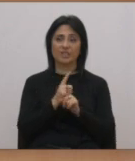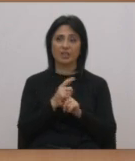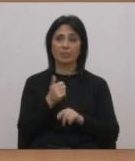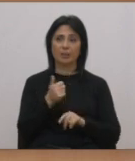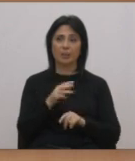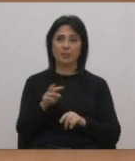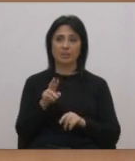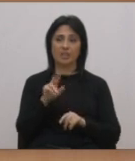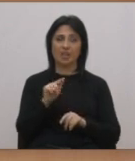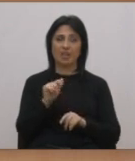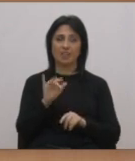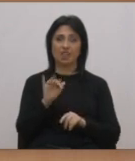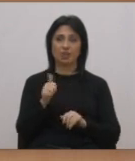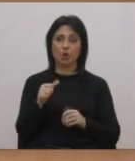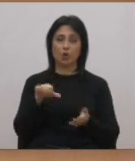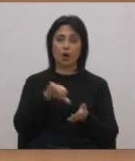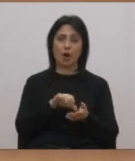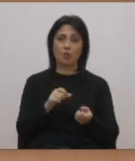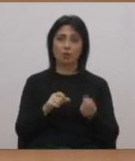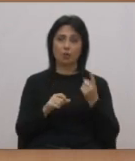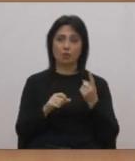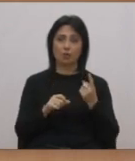Vicepremieri Davitashvili rogor agmoçnda.